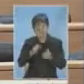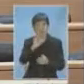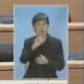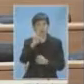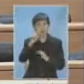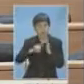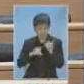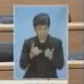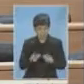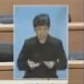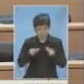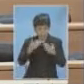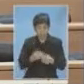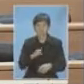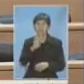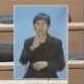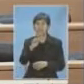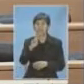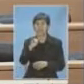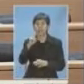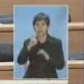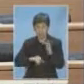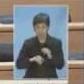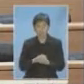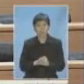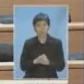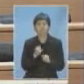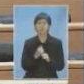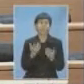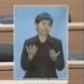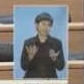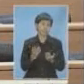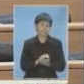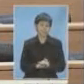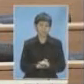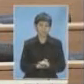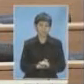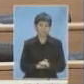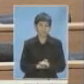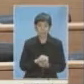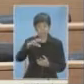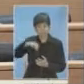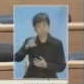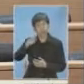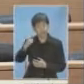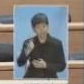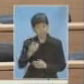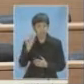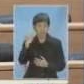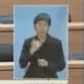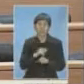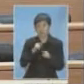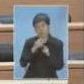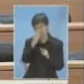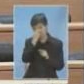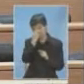ไร่วันนี้ส่งมอบไปแล้ว47ไร่ได้แค่นั้นนะครับเรื่องสภาใหม่เริ่มต้นมาตั้งแต่ท่านสมัครสุน